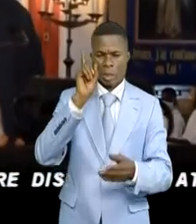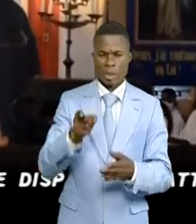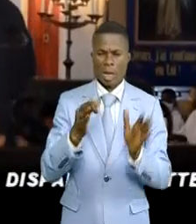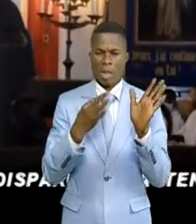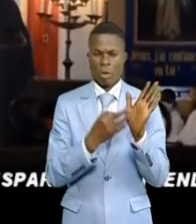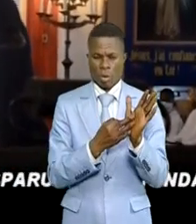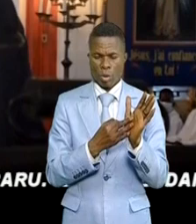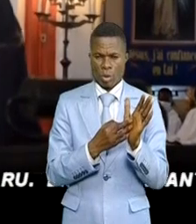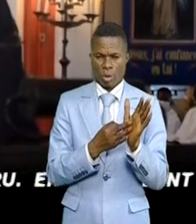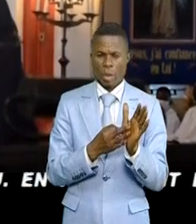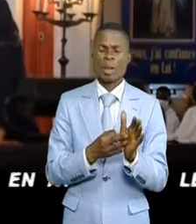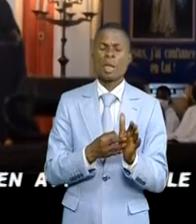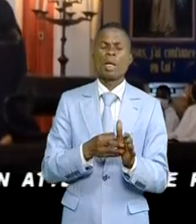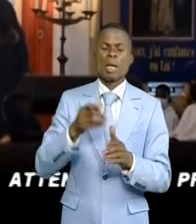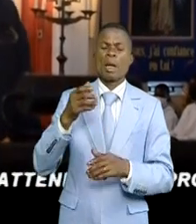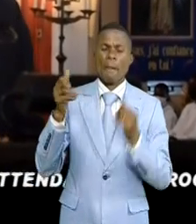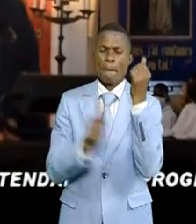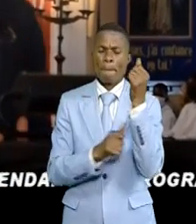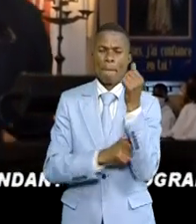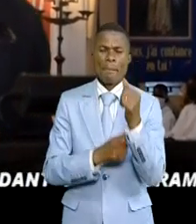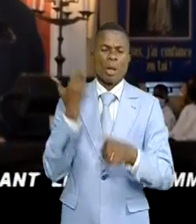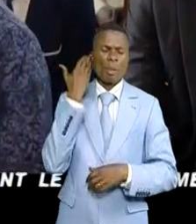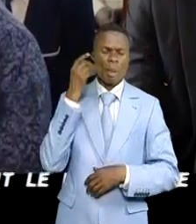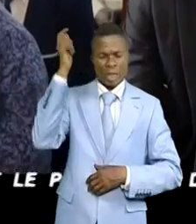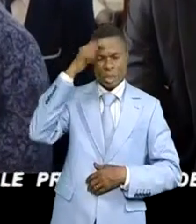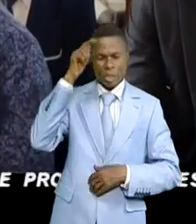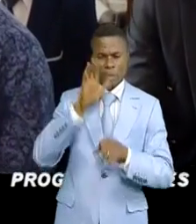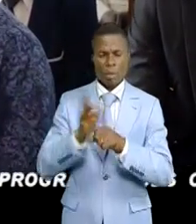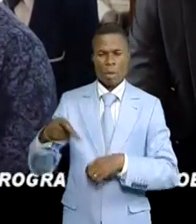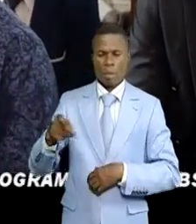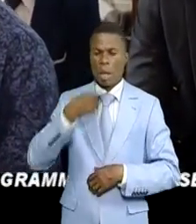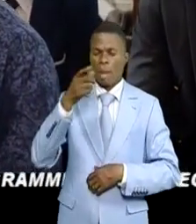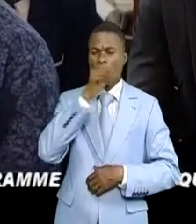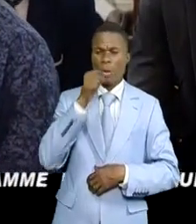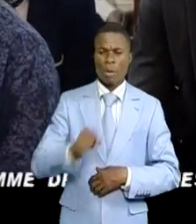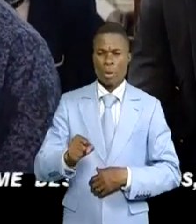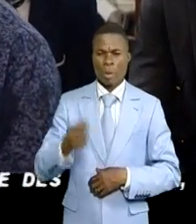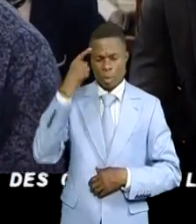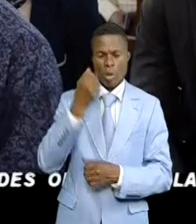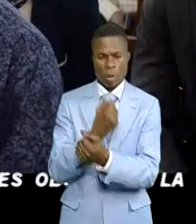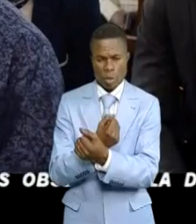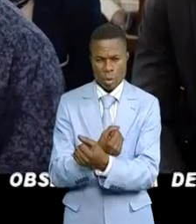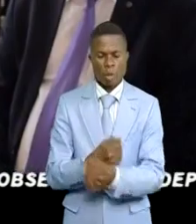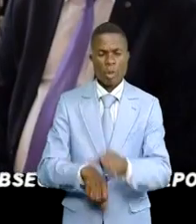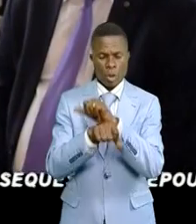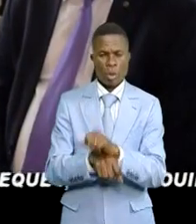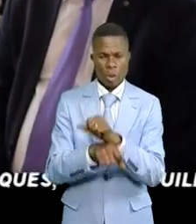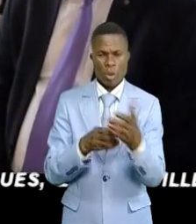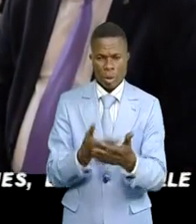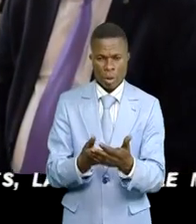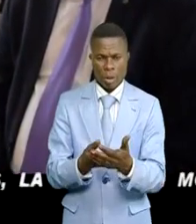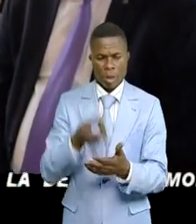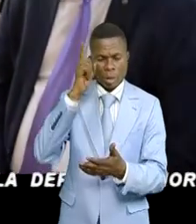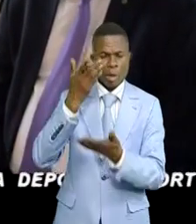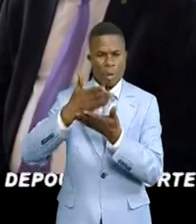d'un sage de la dite province qui s'est exprimé en swahili pour le respect de la coutume. Cette